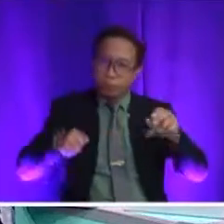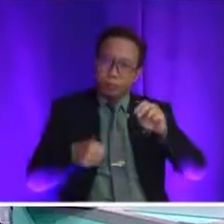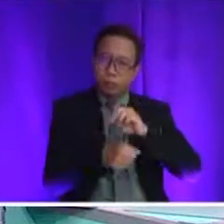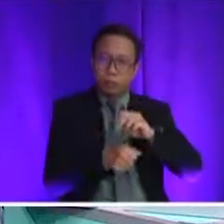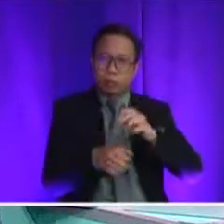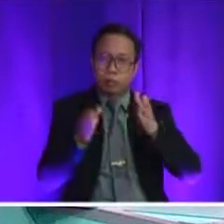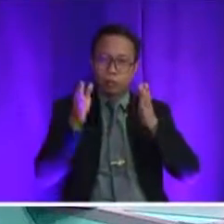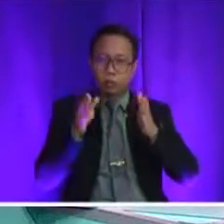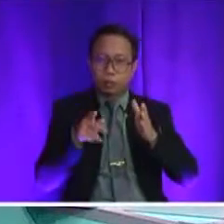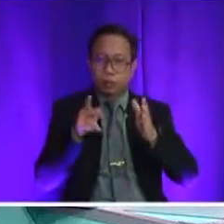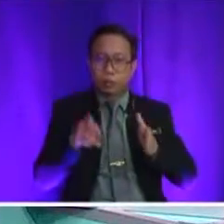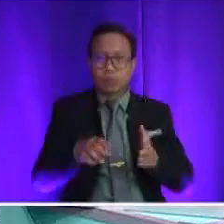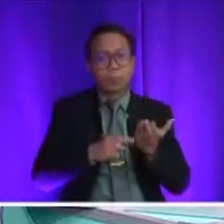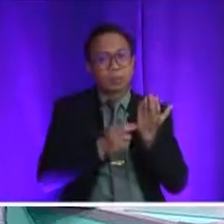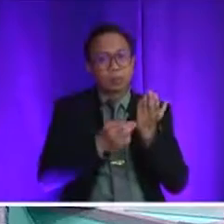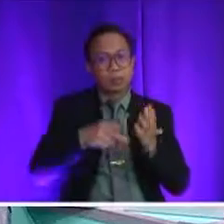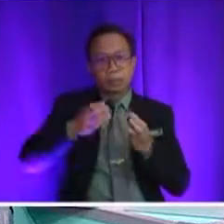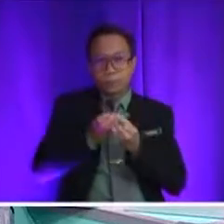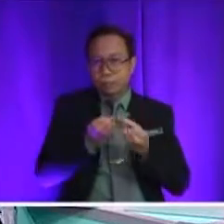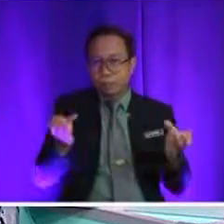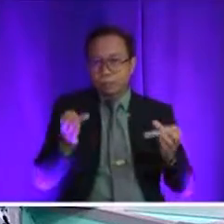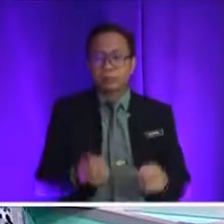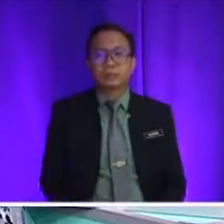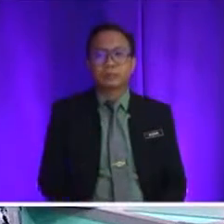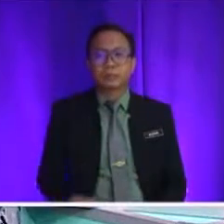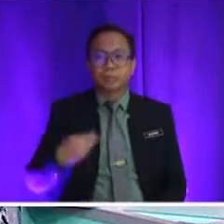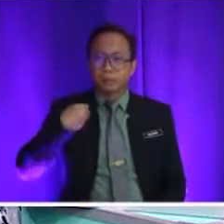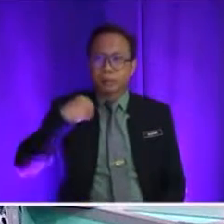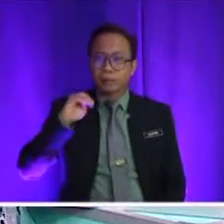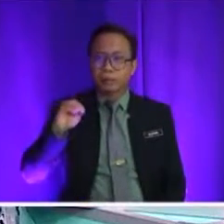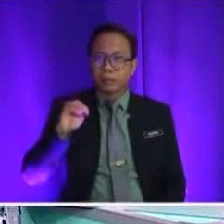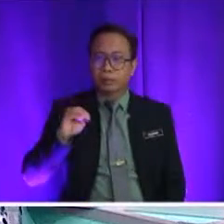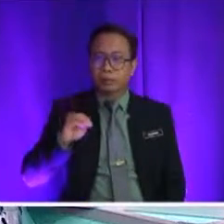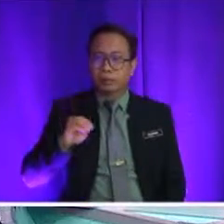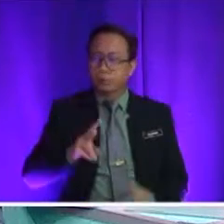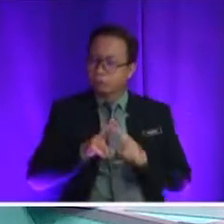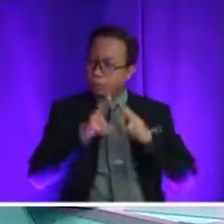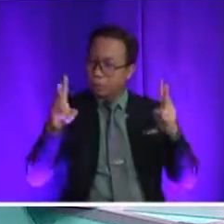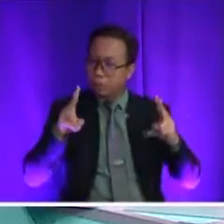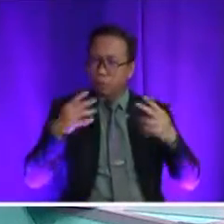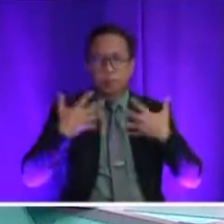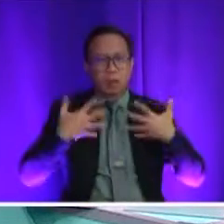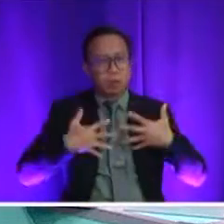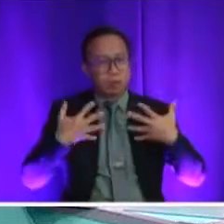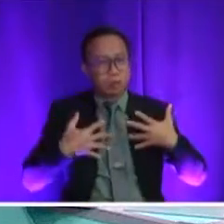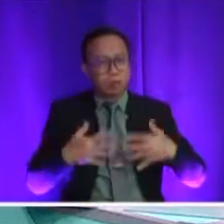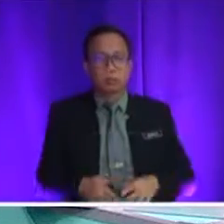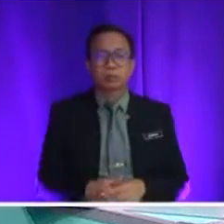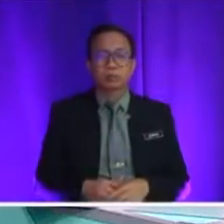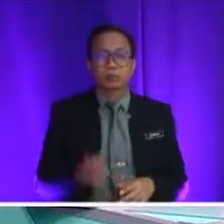kemudahan itu tidak akan tidak akan dibaiki kerana mereka penduduk-penduduk pada masa itu sangat terancam dengan